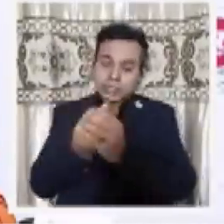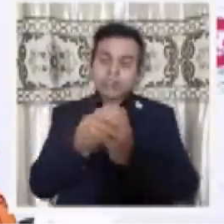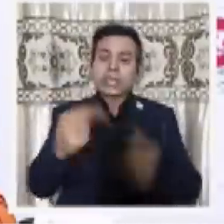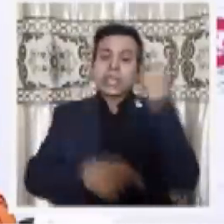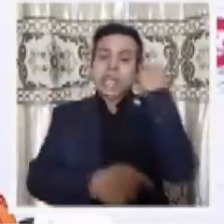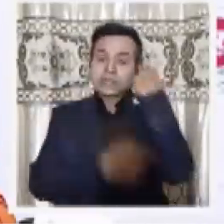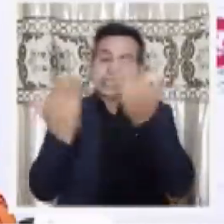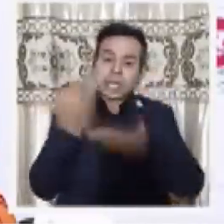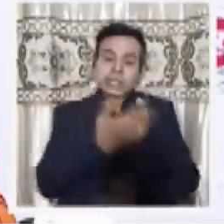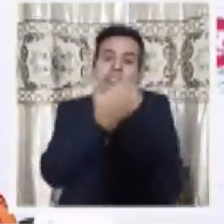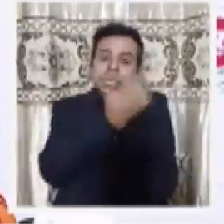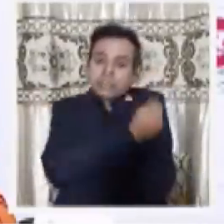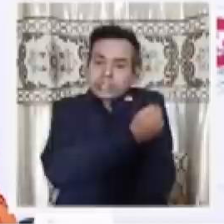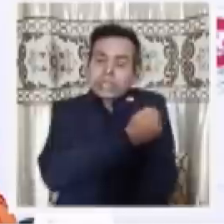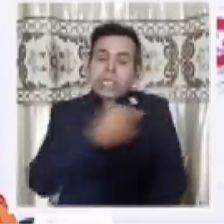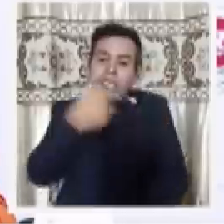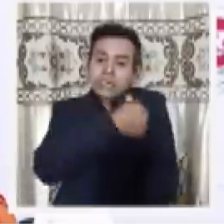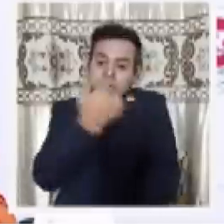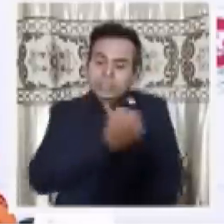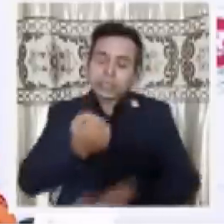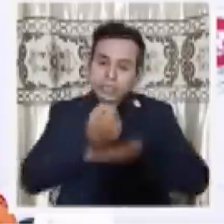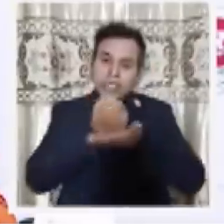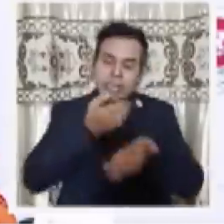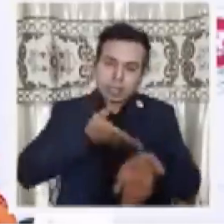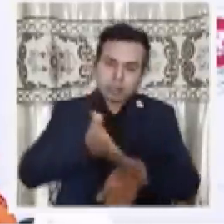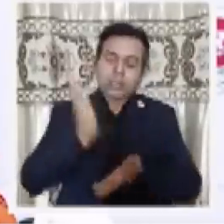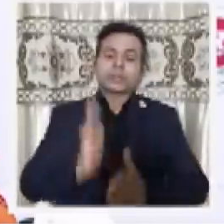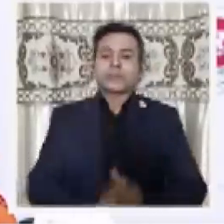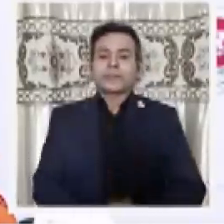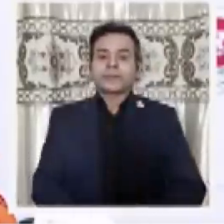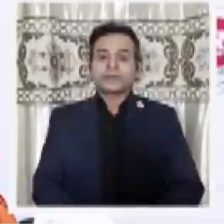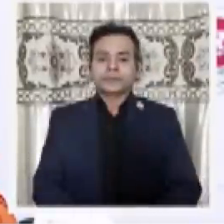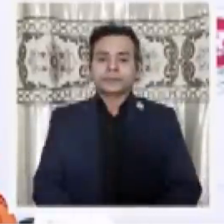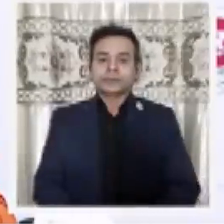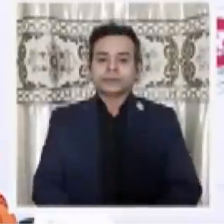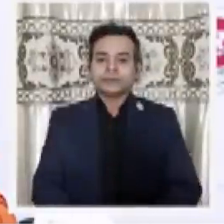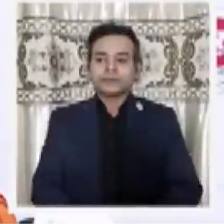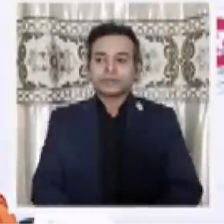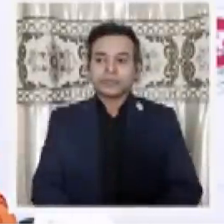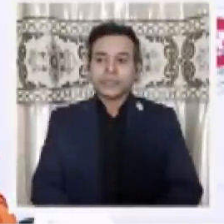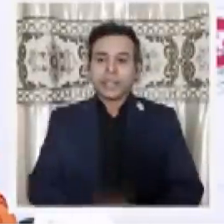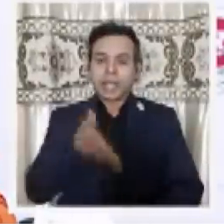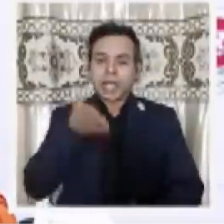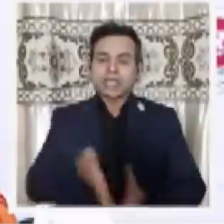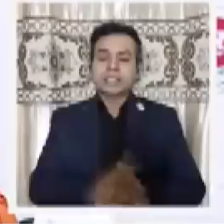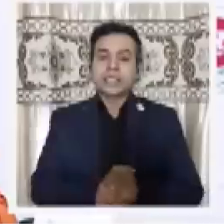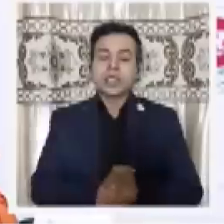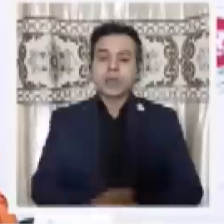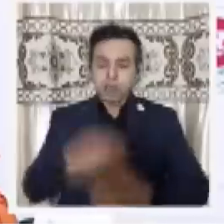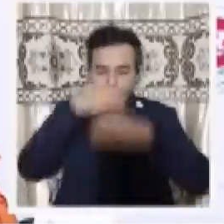এবং নারীদের টিডি টিকা নিশ্চিত করতে অবিলম্বেই নিকটস্থ টিকা কেন্দ্রে আসুন এবং তাদের টিকা প্রাপ্তি নিশ্চিত